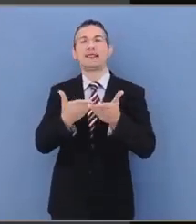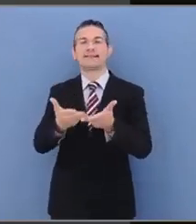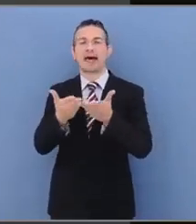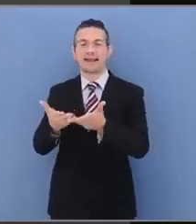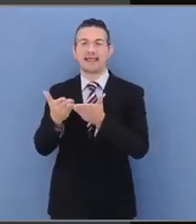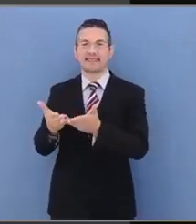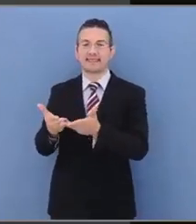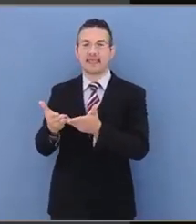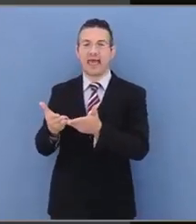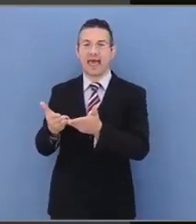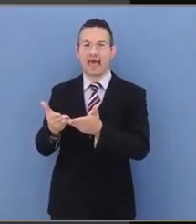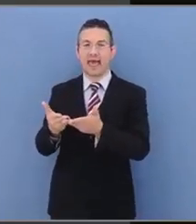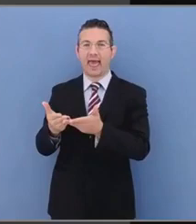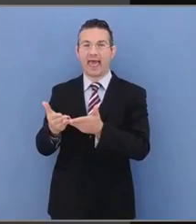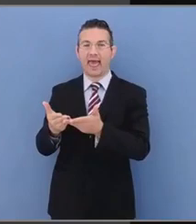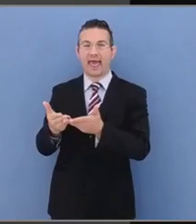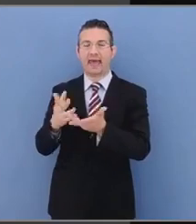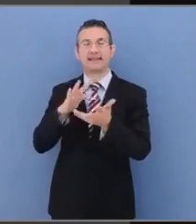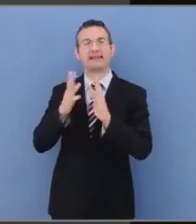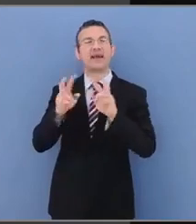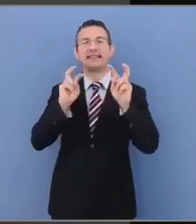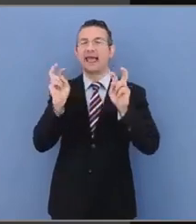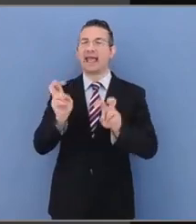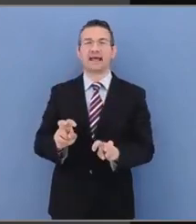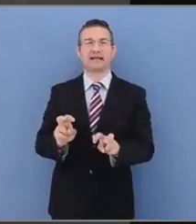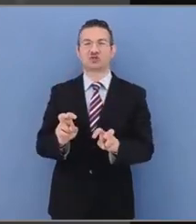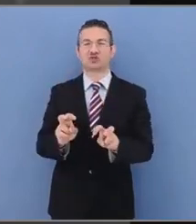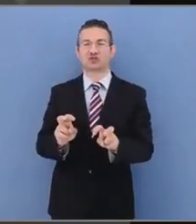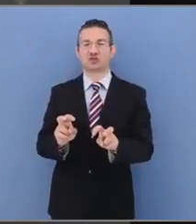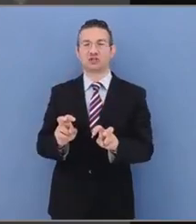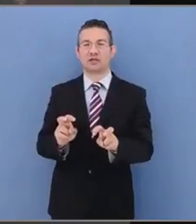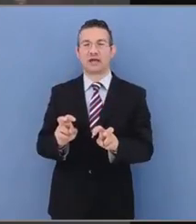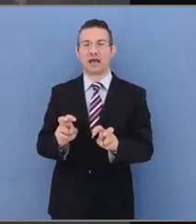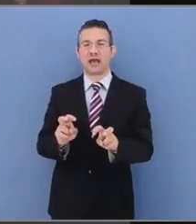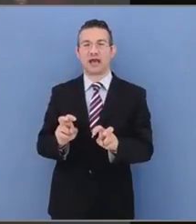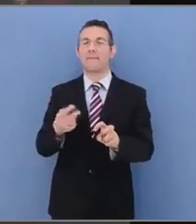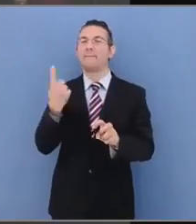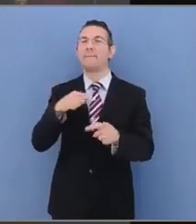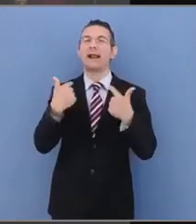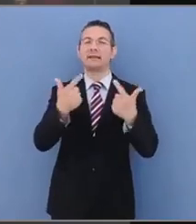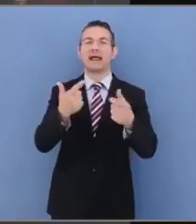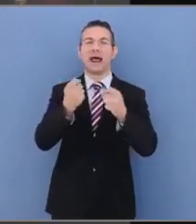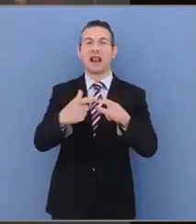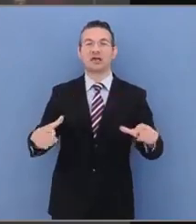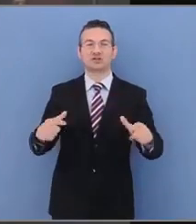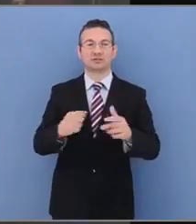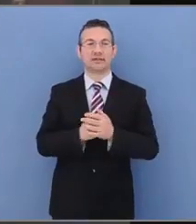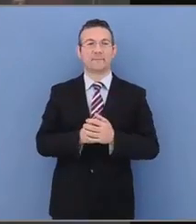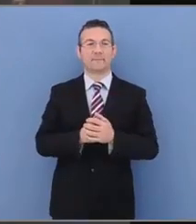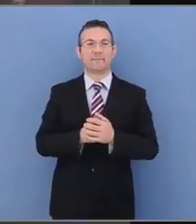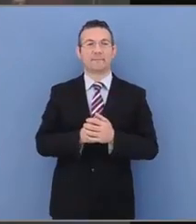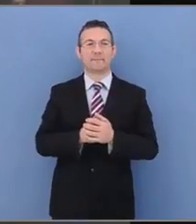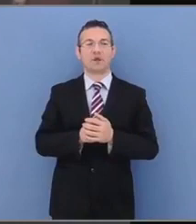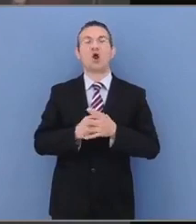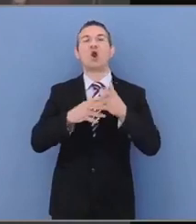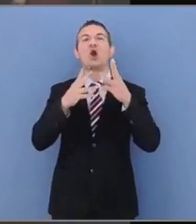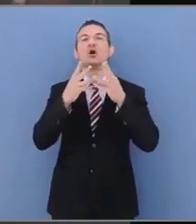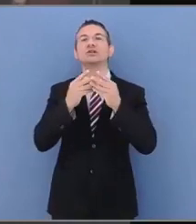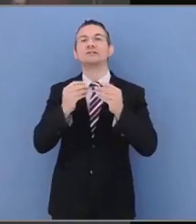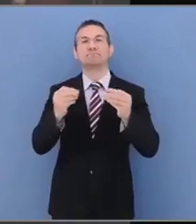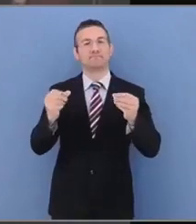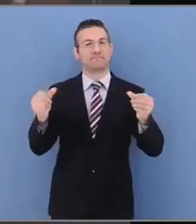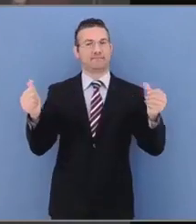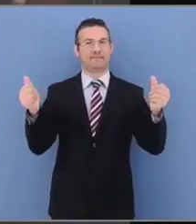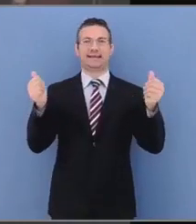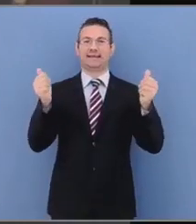Diventa una pila d'energia per tutta una città. Lo spirito è il vento